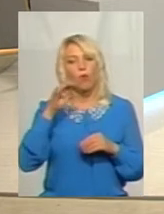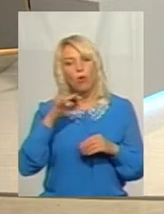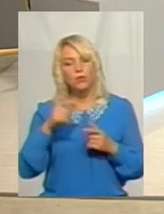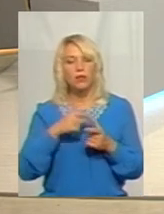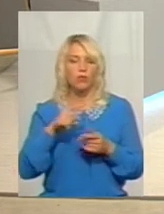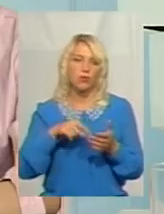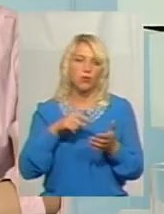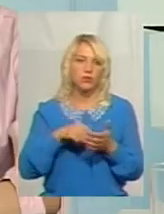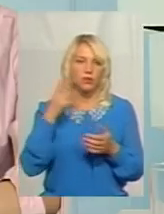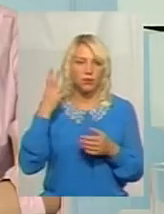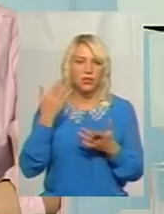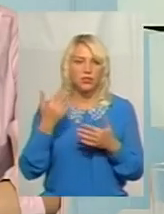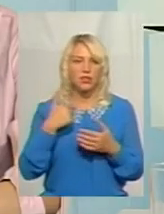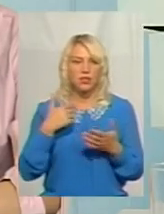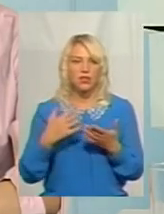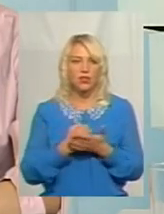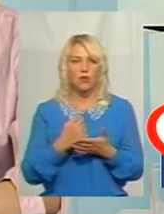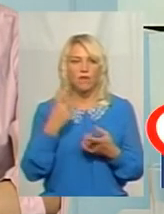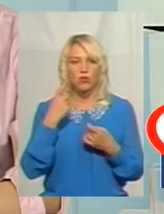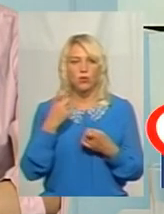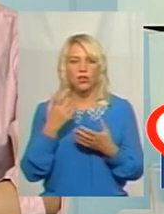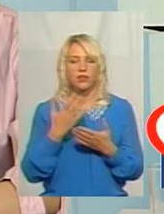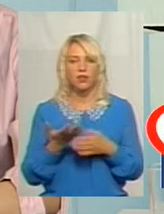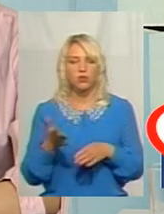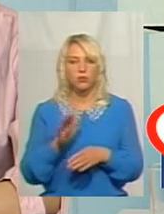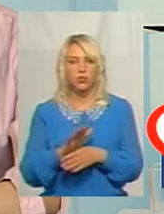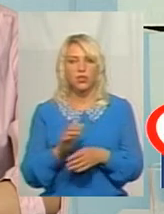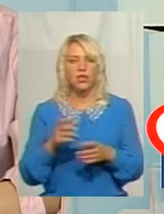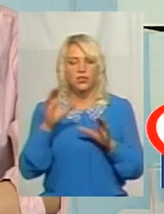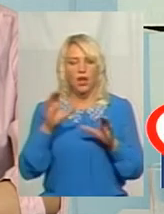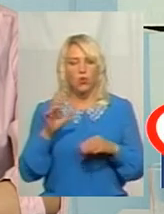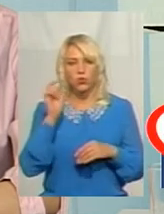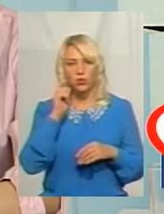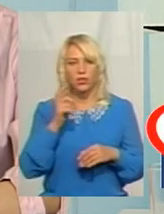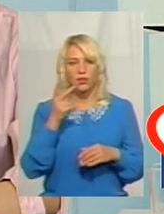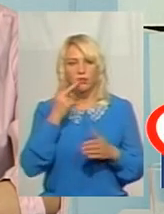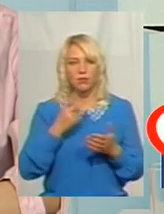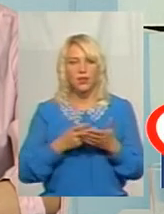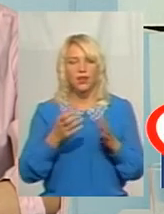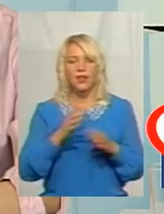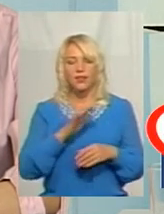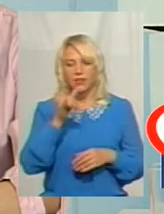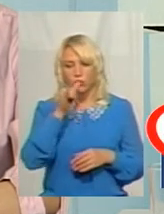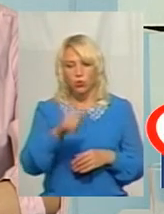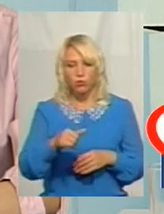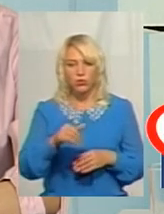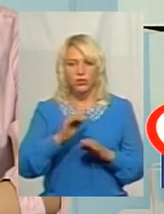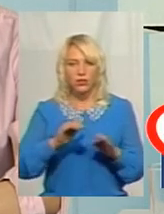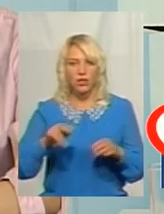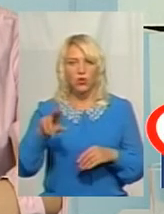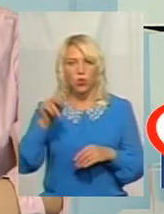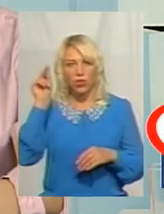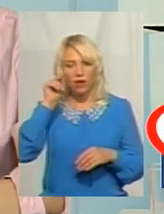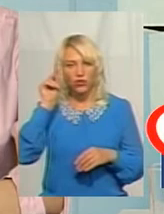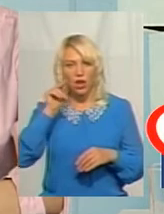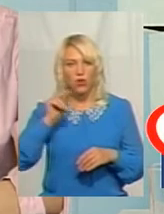ну, наскільки я знайшов інформацію, що є розпорядження, є навіть закон України, який передбачає недопуск дітей до навчального процесу, якщо в них немає